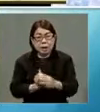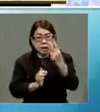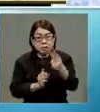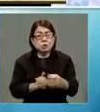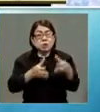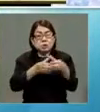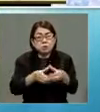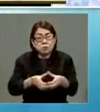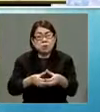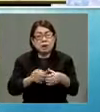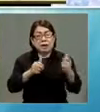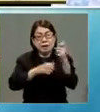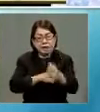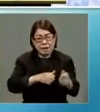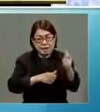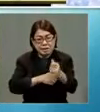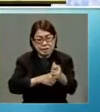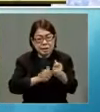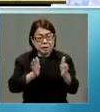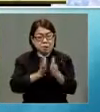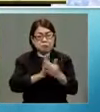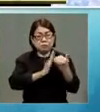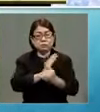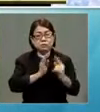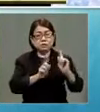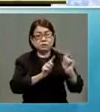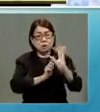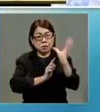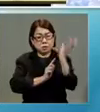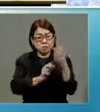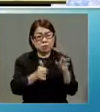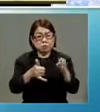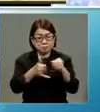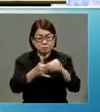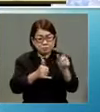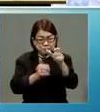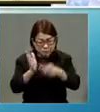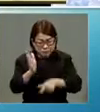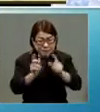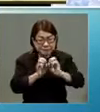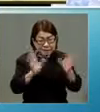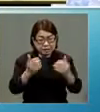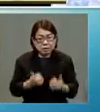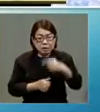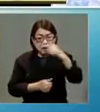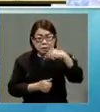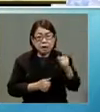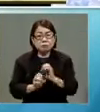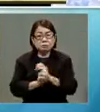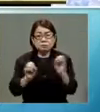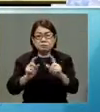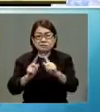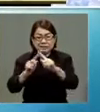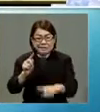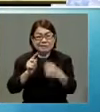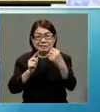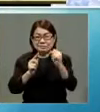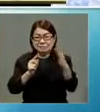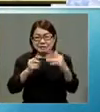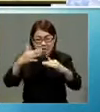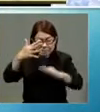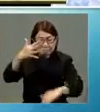ทั่วโลกก็ยังเป็นรายละเอียดอย่างนี้นะครับก็เห็นว่านะครับตอนนี้ไทยก็ไม่ได้อยู่ใน10อันดับนี้แล้วนะครับก็ลงไ